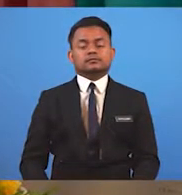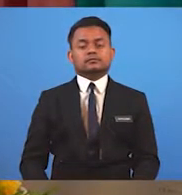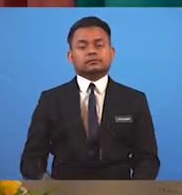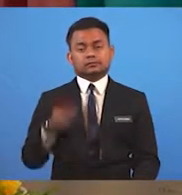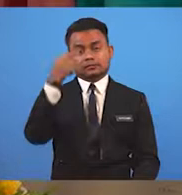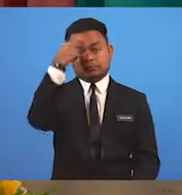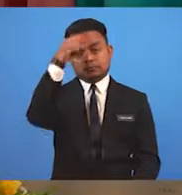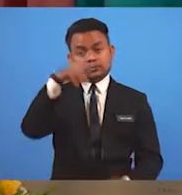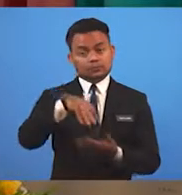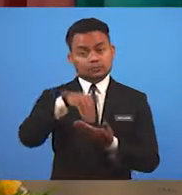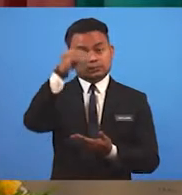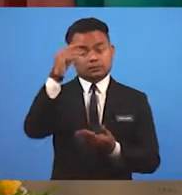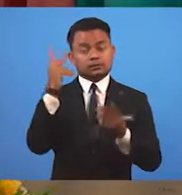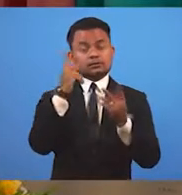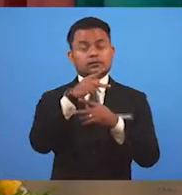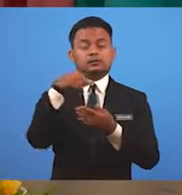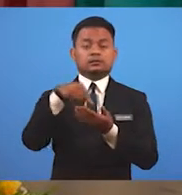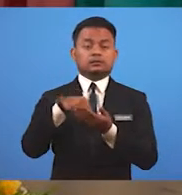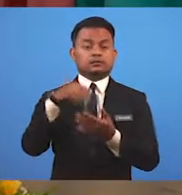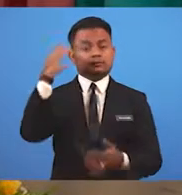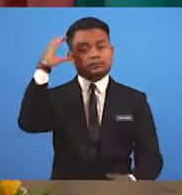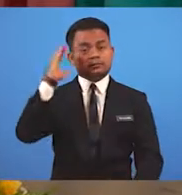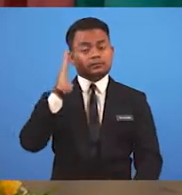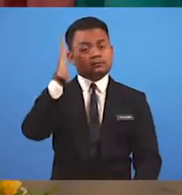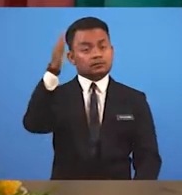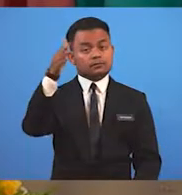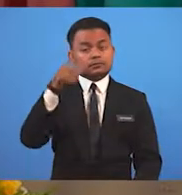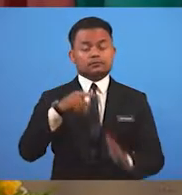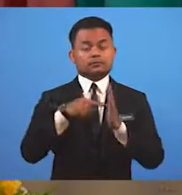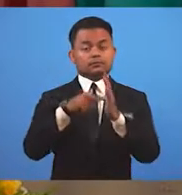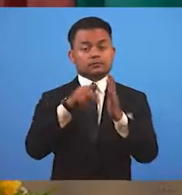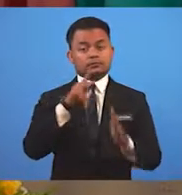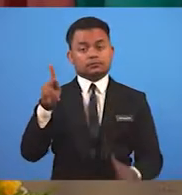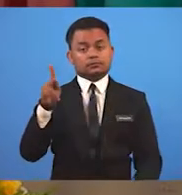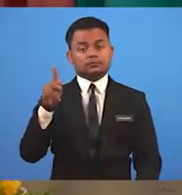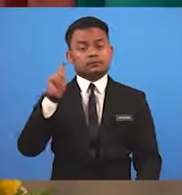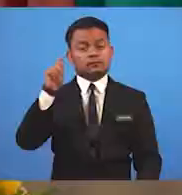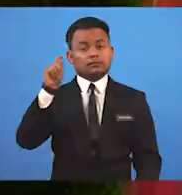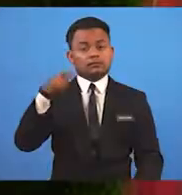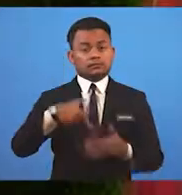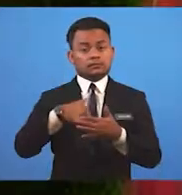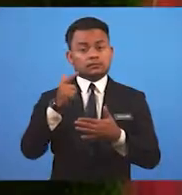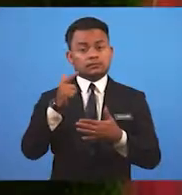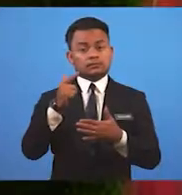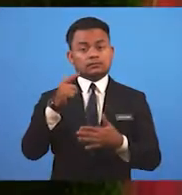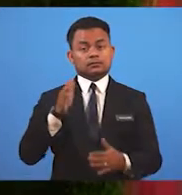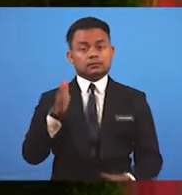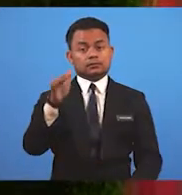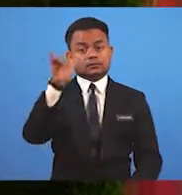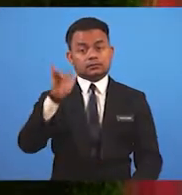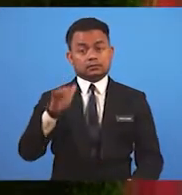Untuk pembelajaran kali ini, cikgu akan menunjukkan tanda-tanda luaran penyakit ikan. Ini